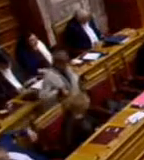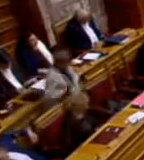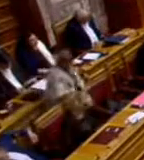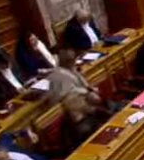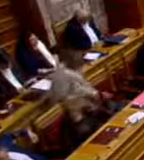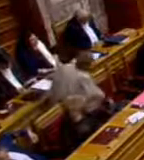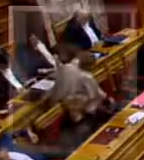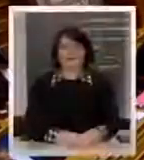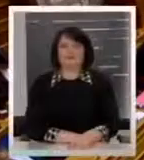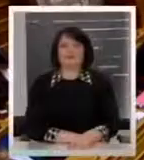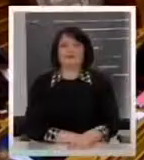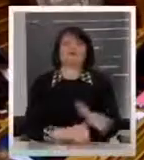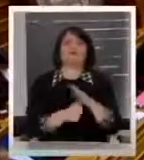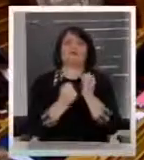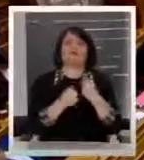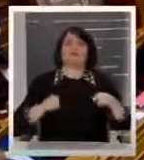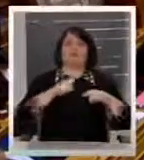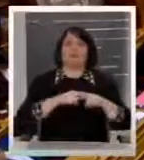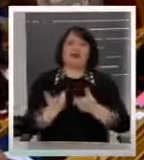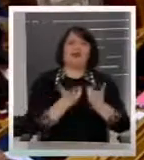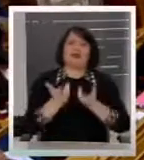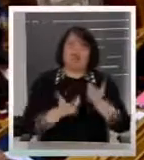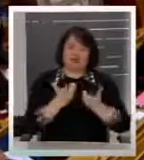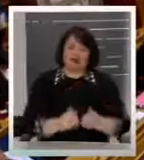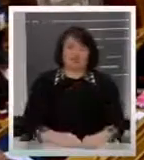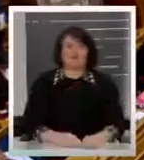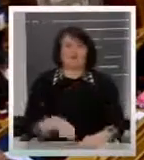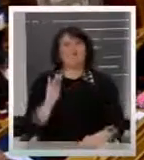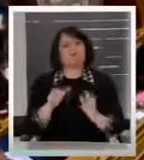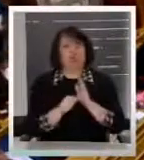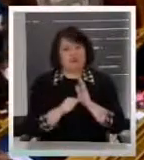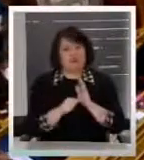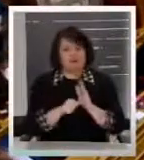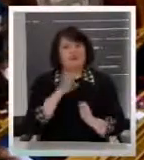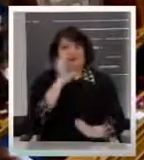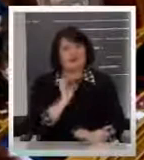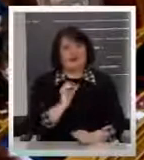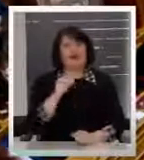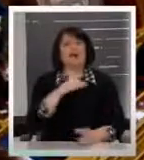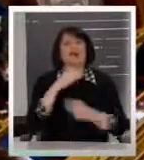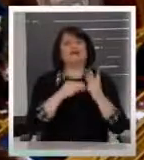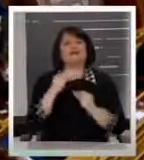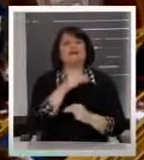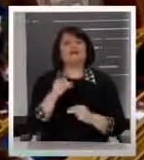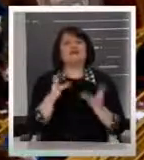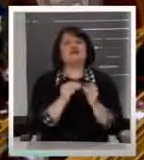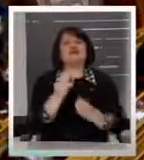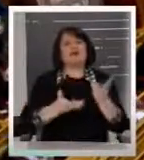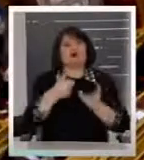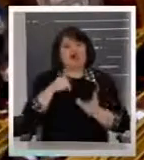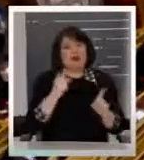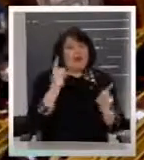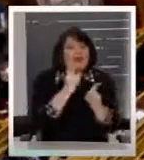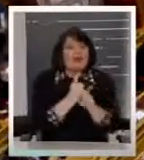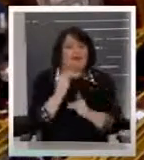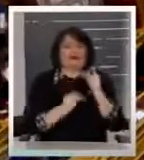Κύριε Πρόεδρε, κυρίες και κύριοι συνάδελφοι, πράγματι η σημερινή συζήτηση του προϋπολογισμού είναι μια πολύ ιδιαίτερη